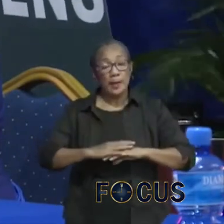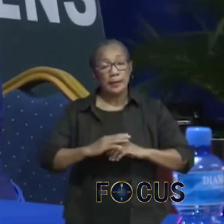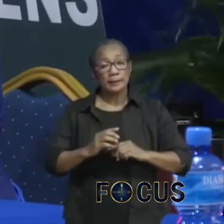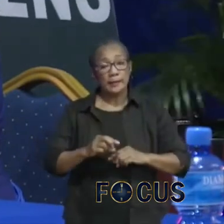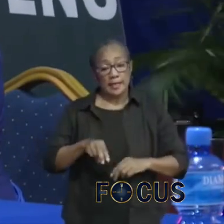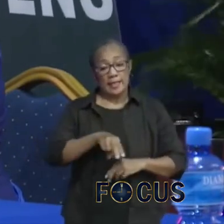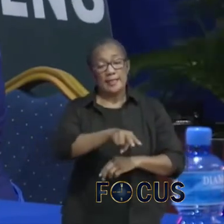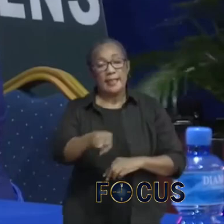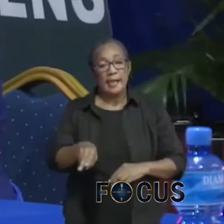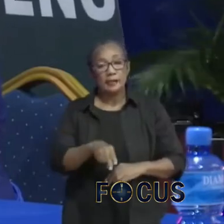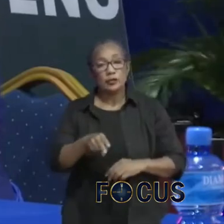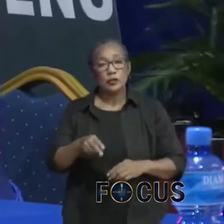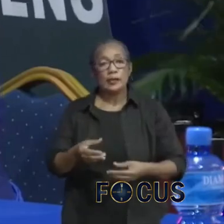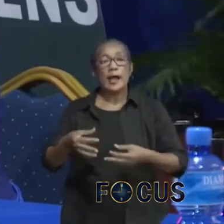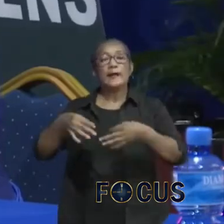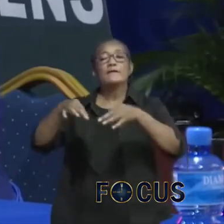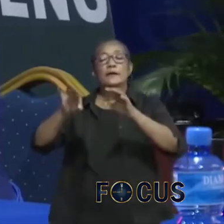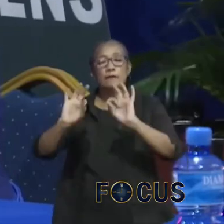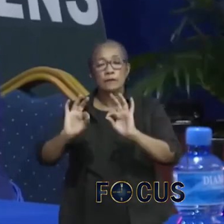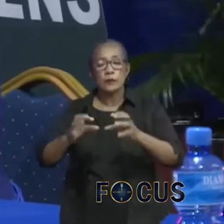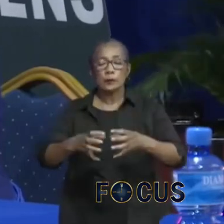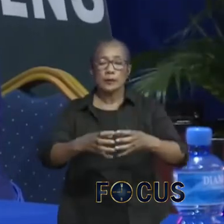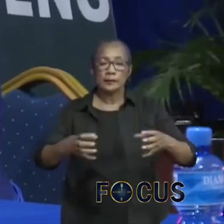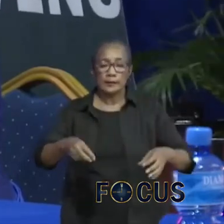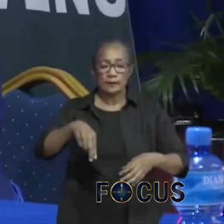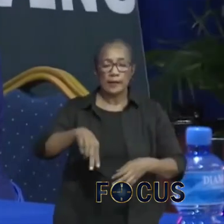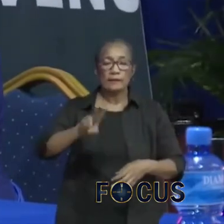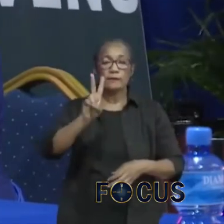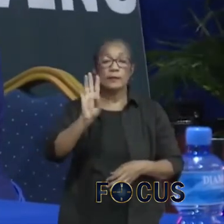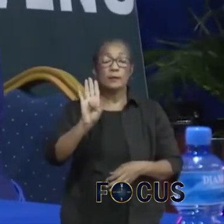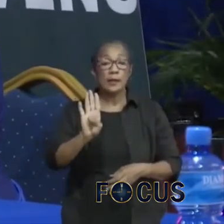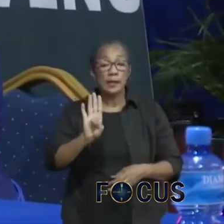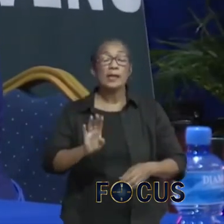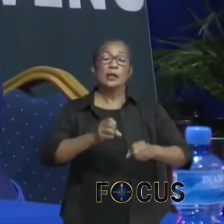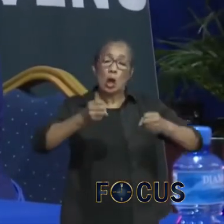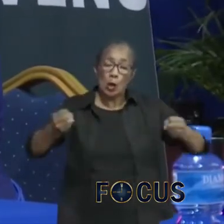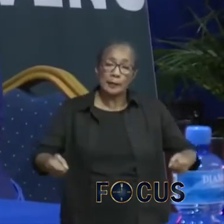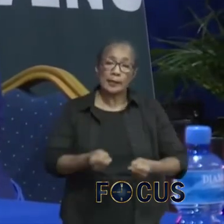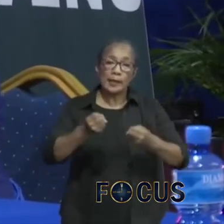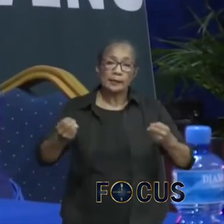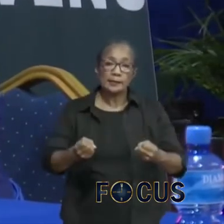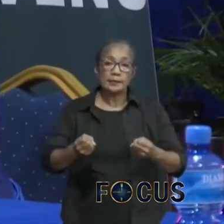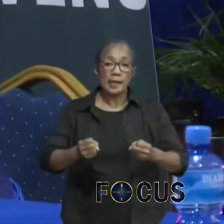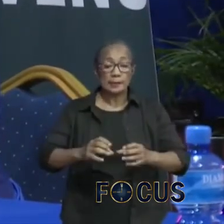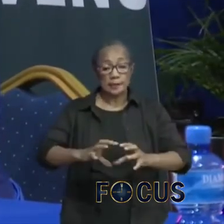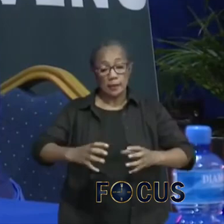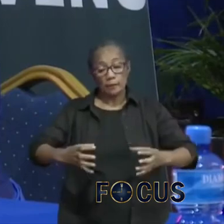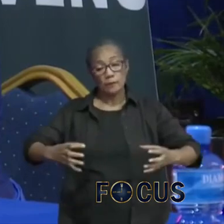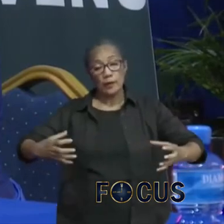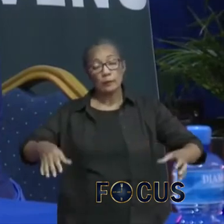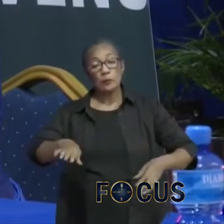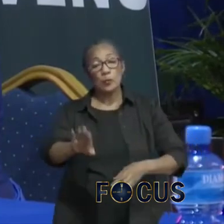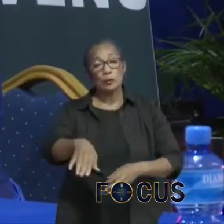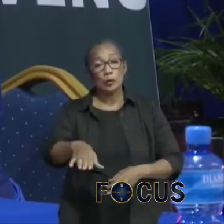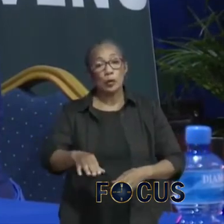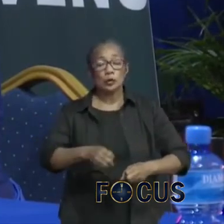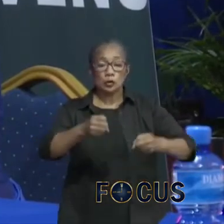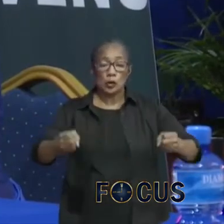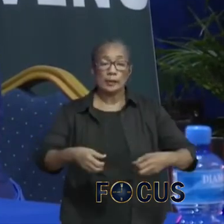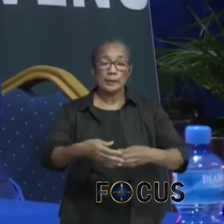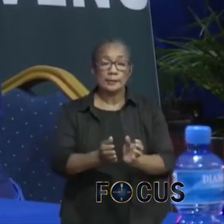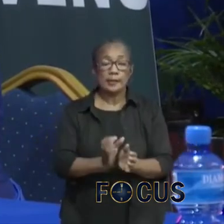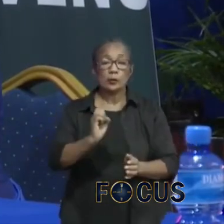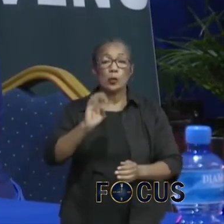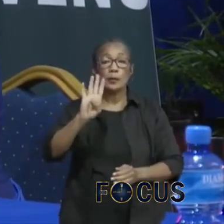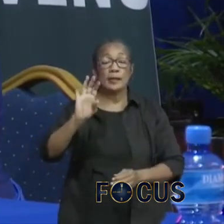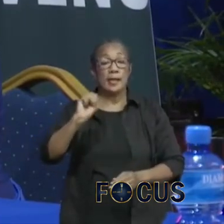met het Nationaal Vervoersbedrijf, NVB, de Organisatie van Bushouders in Suriname, OBS. We